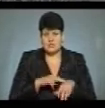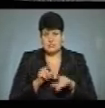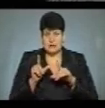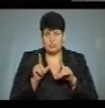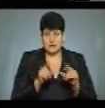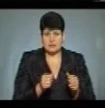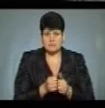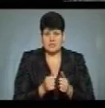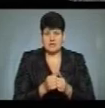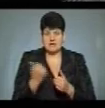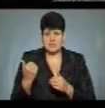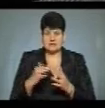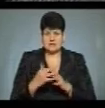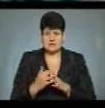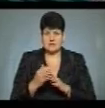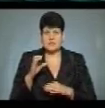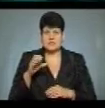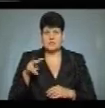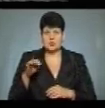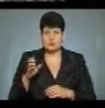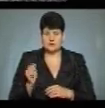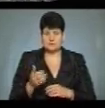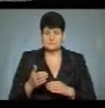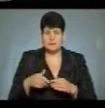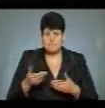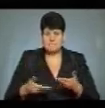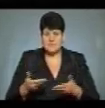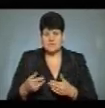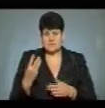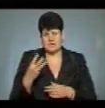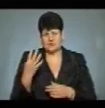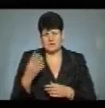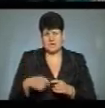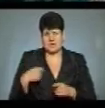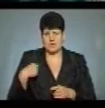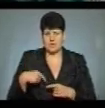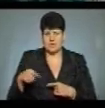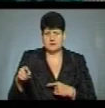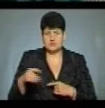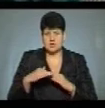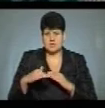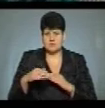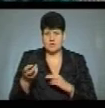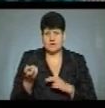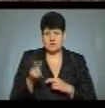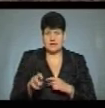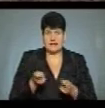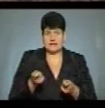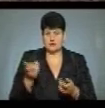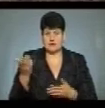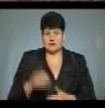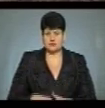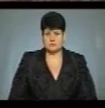біля їх села, де Слобода. Пішки то близько, десь 3 чи 4 кілометри через поле і прийшли на дискотеку.